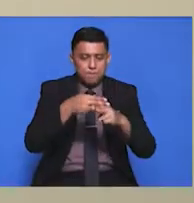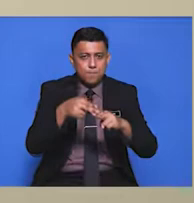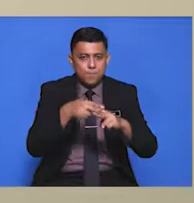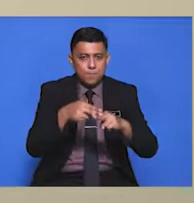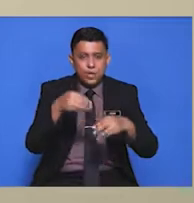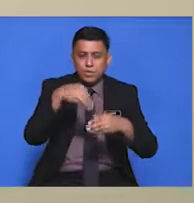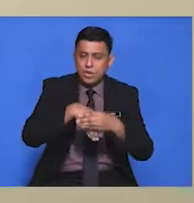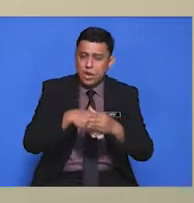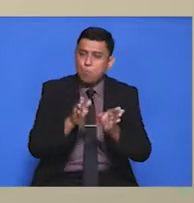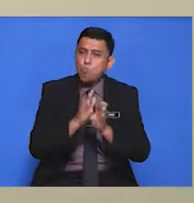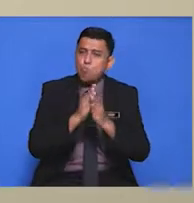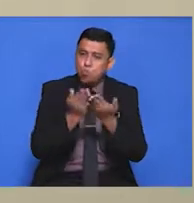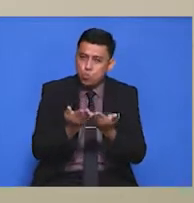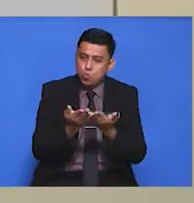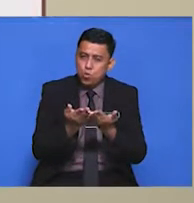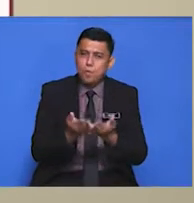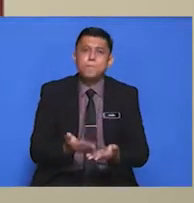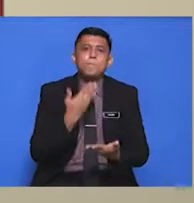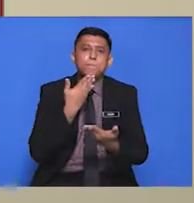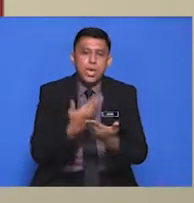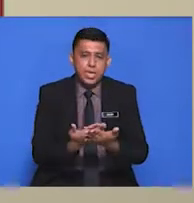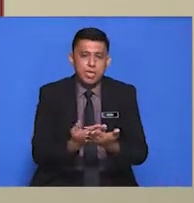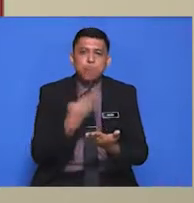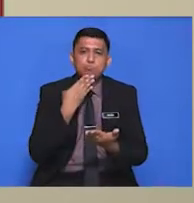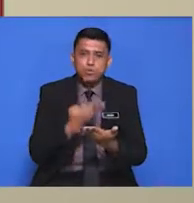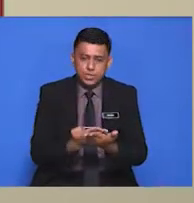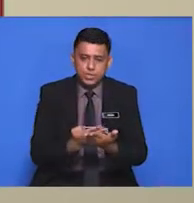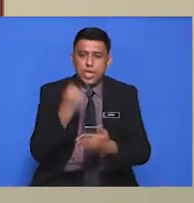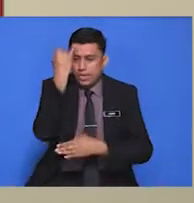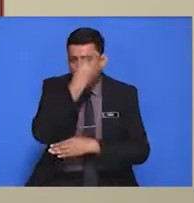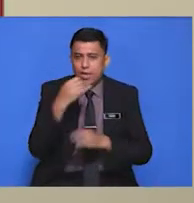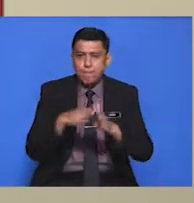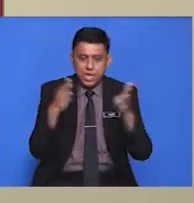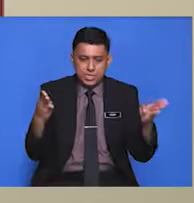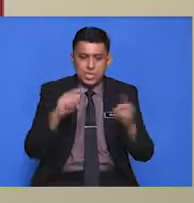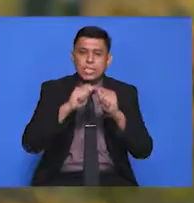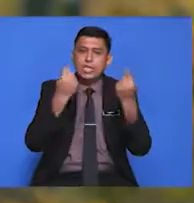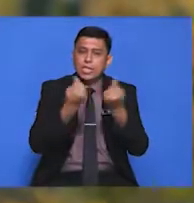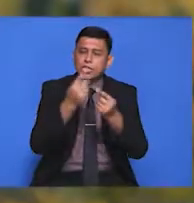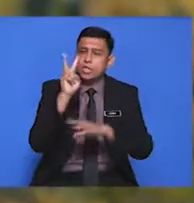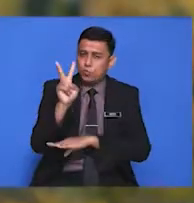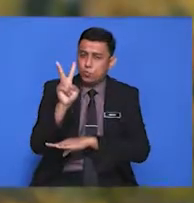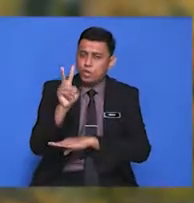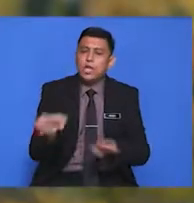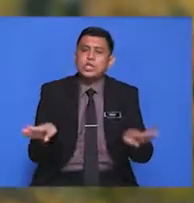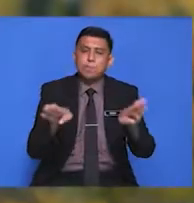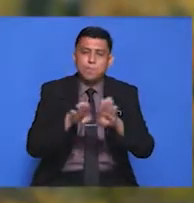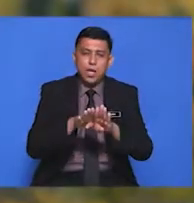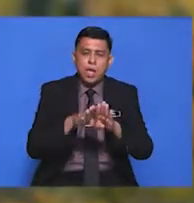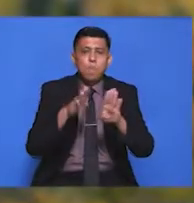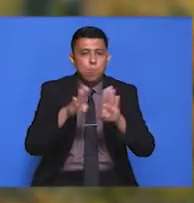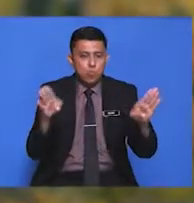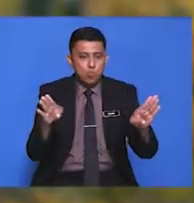dalam buku antologi Baik Budi Indah Bahasa Tingkatan 2. Sebagai pembuka tirai